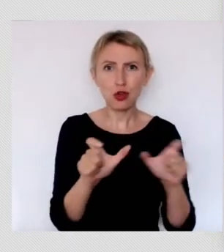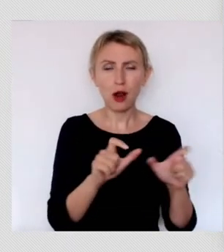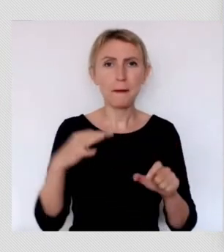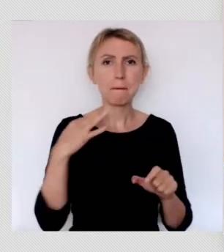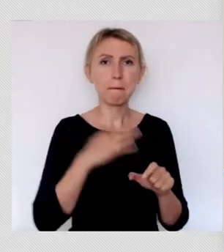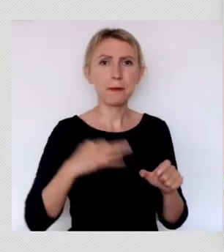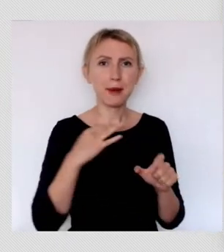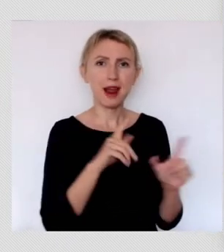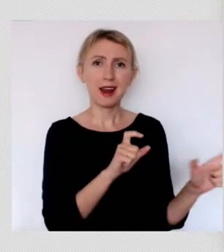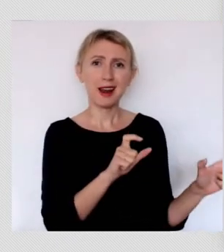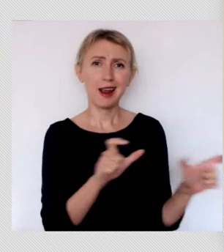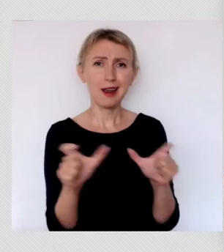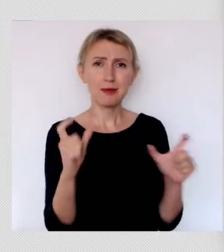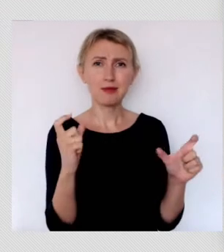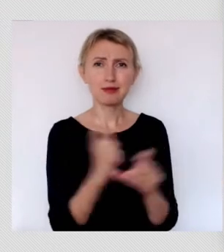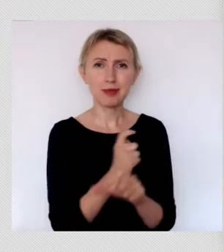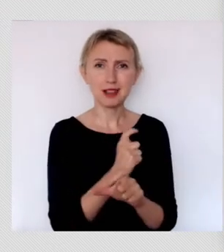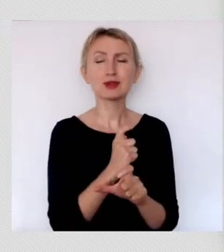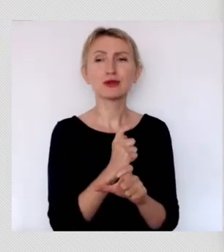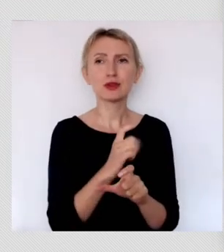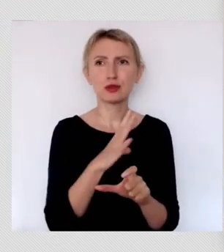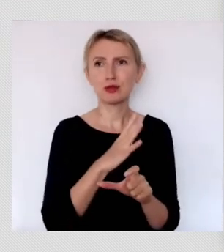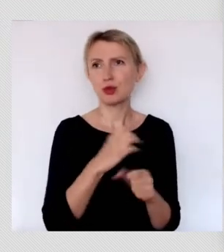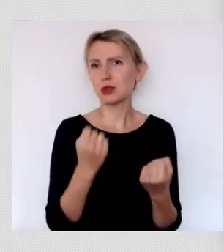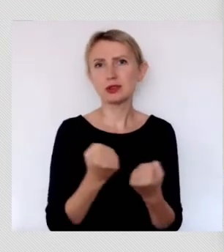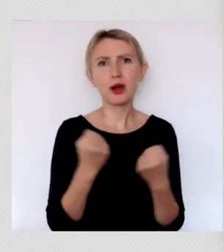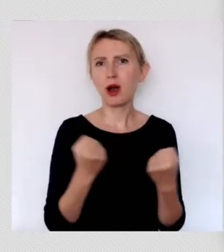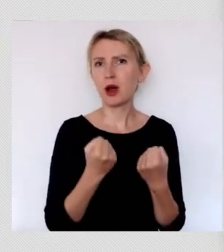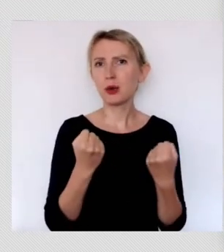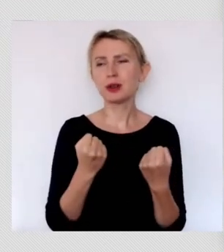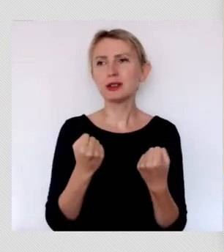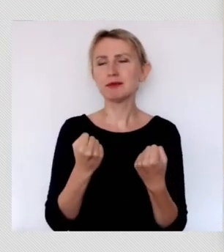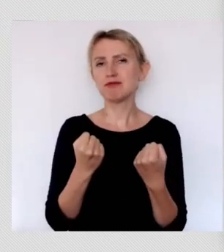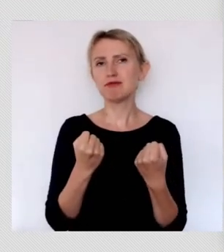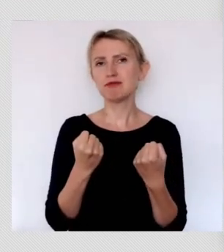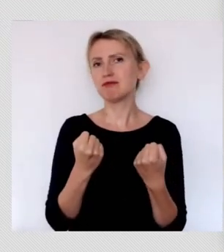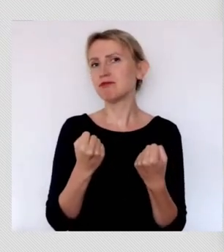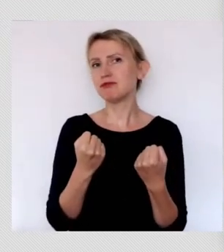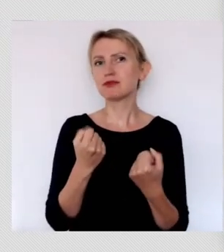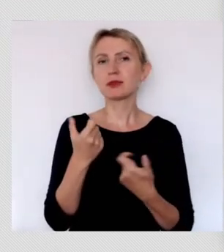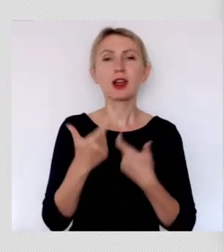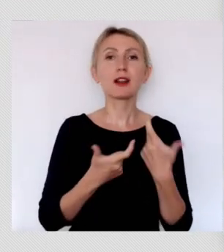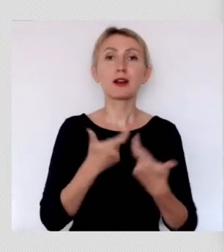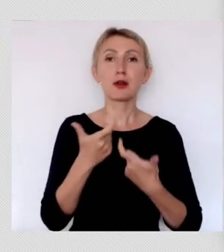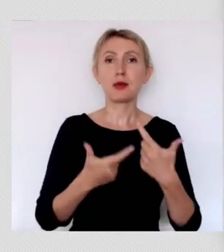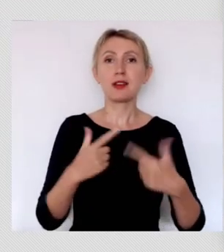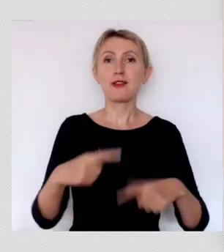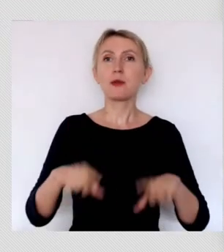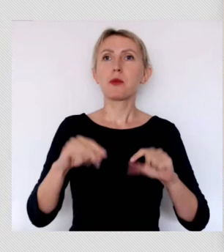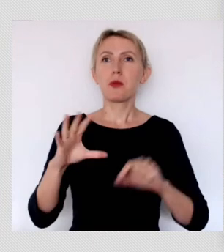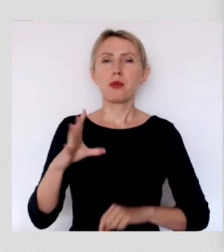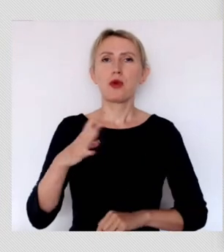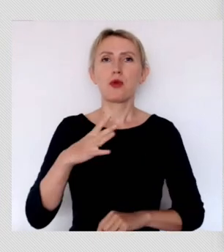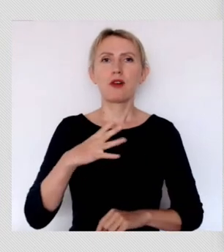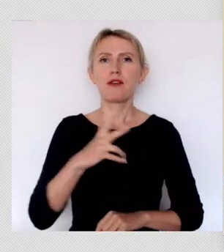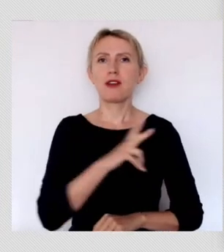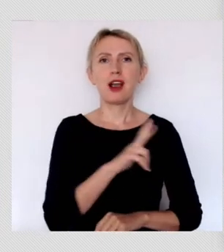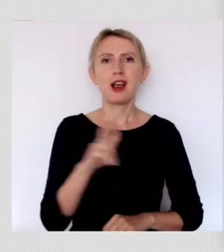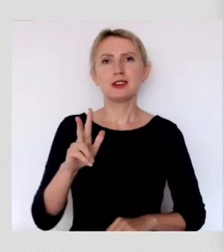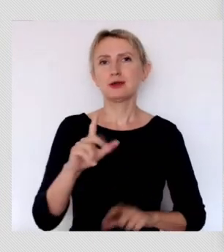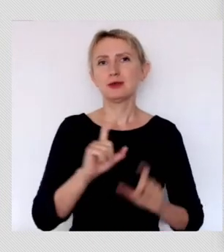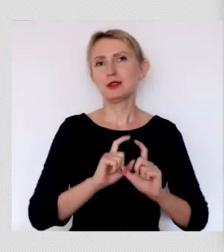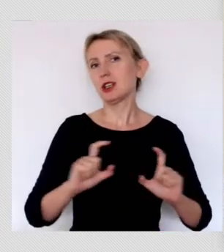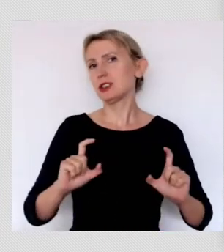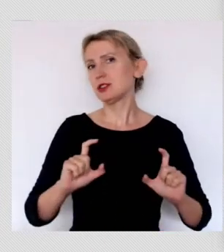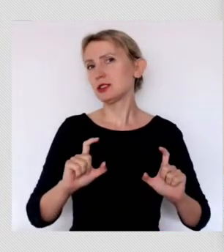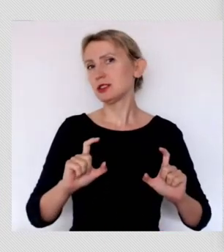aparatem państwowym funkcjonowały, czy też nad przebiegiem wyborów funkcjonowały w każdym momencie, w gruncie